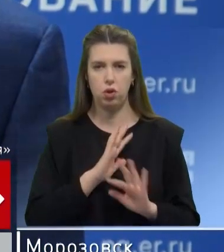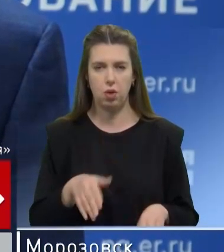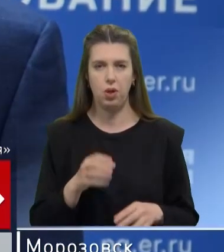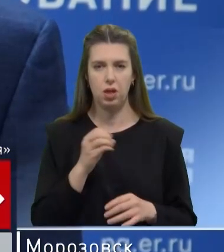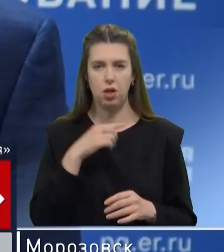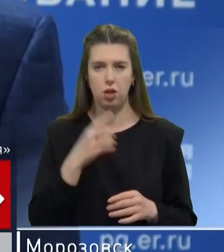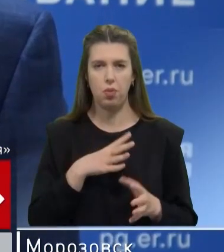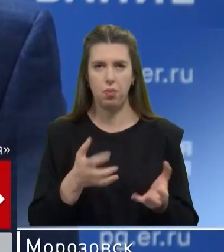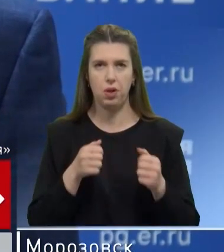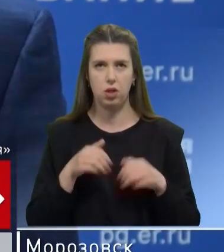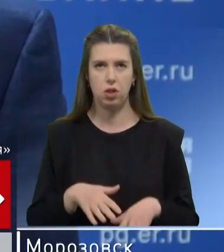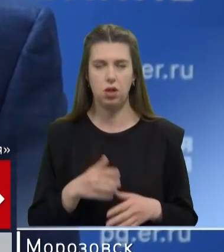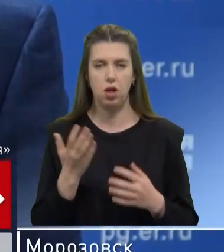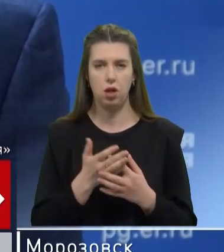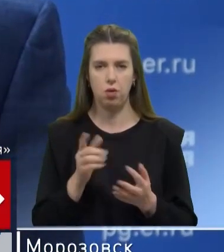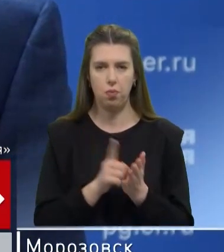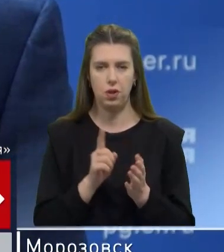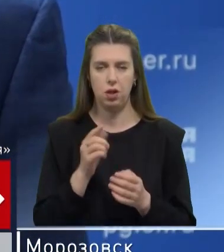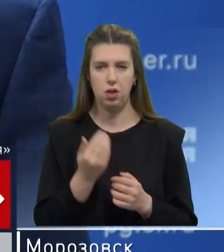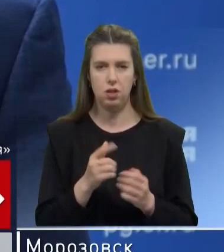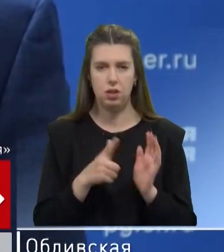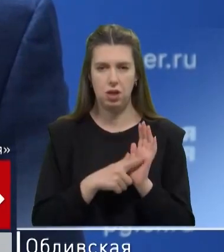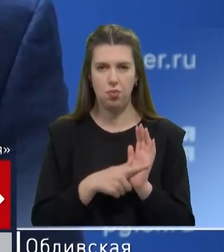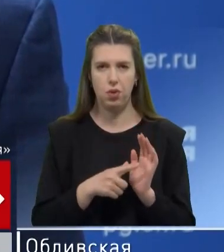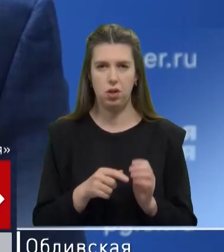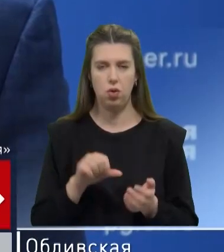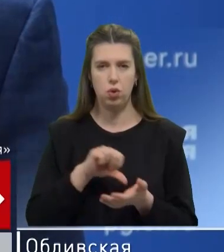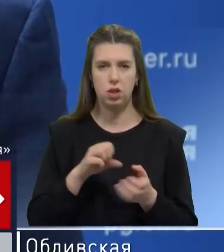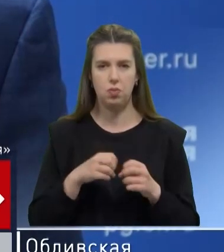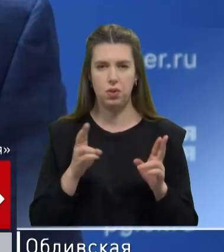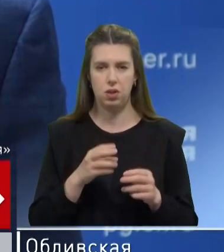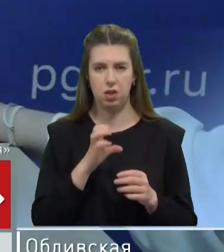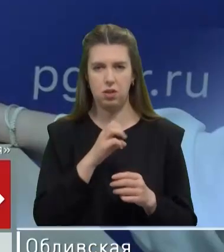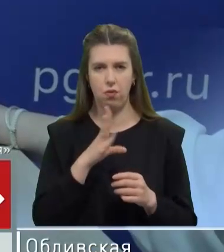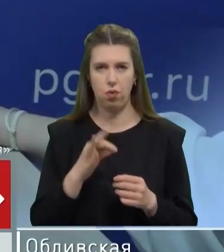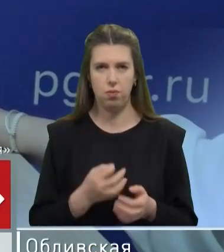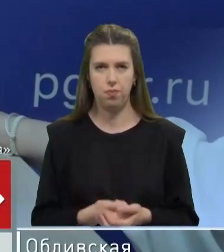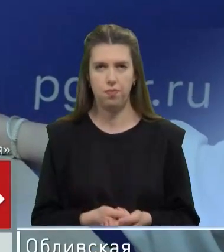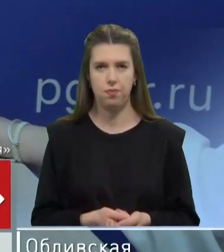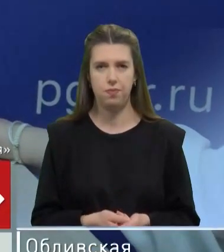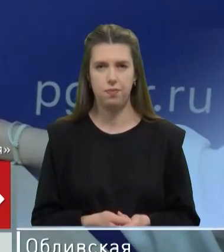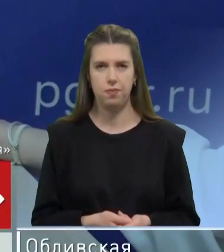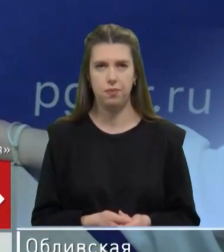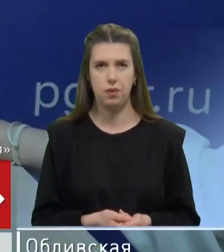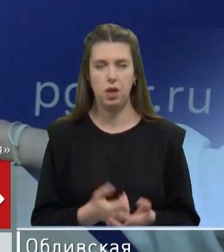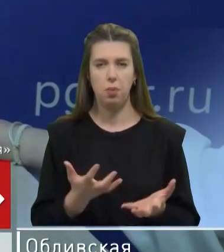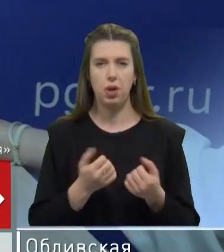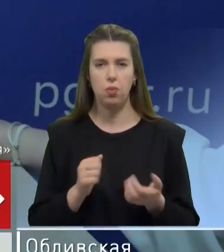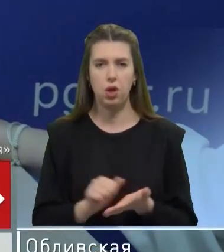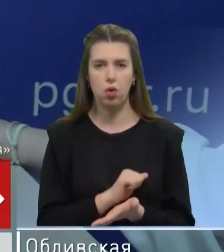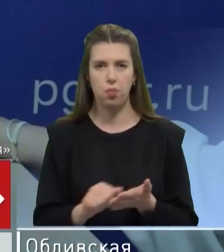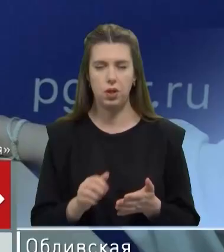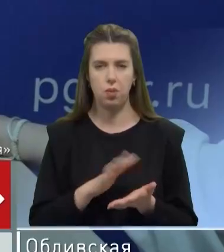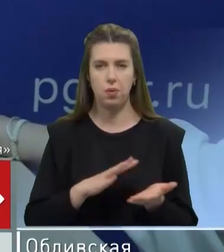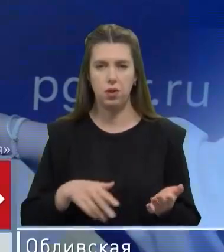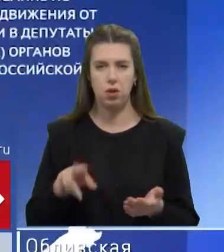было принято решение включить в льготную категорию граждан семьи участников специальной военной операции. Прием документов